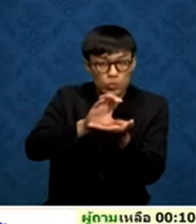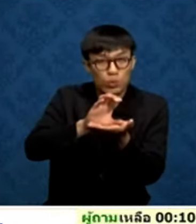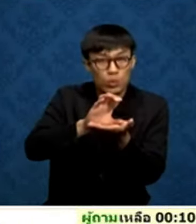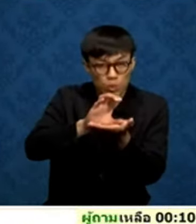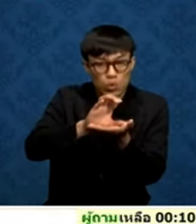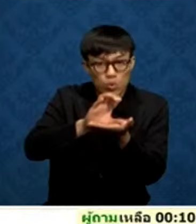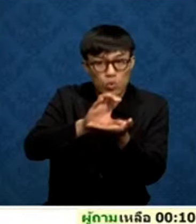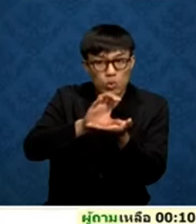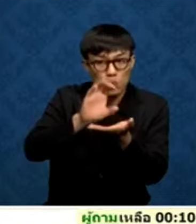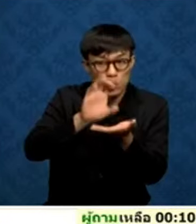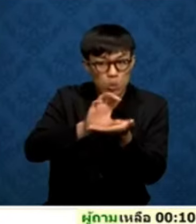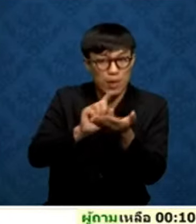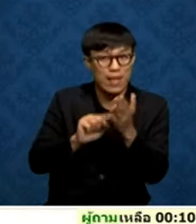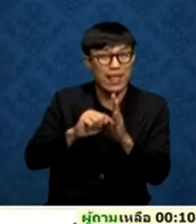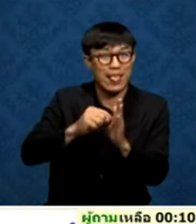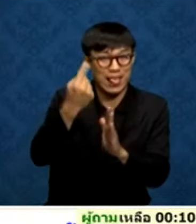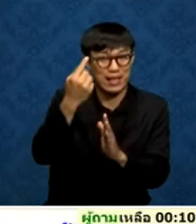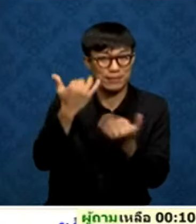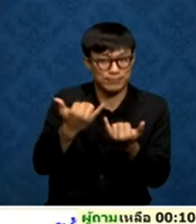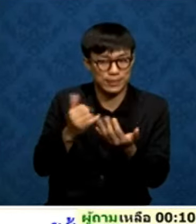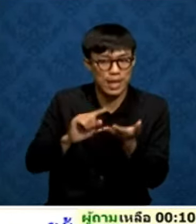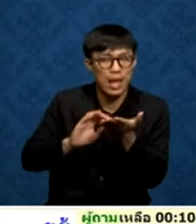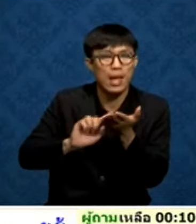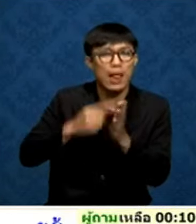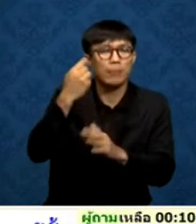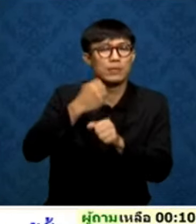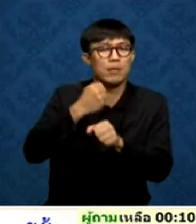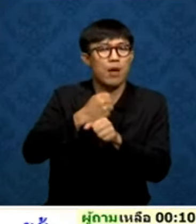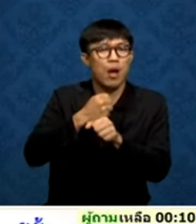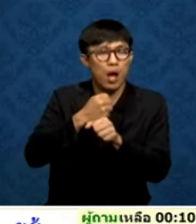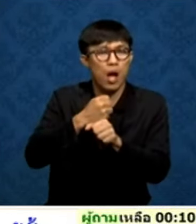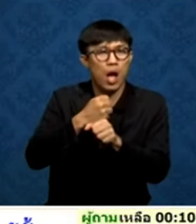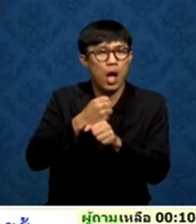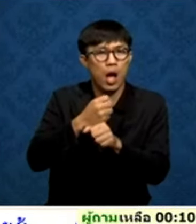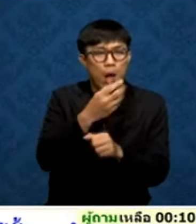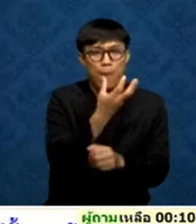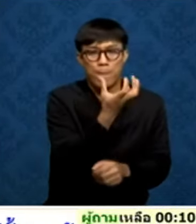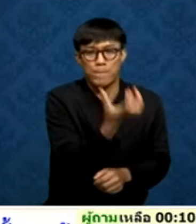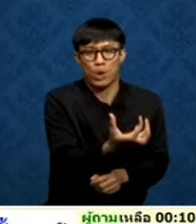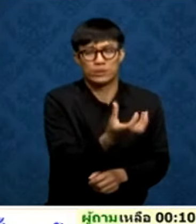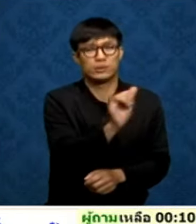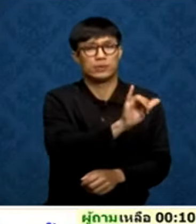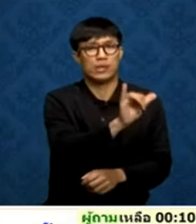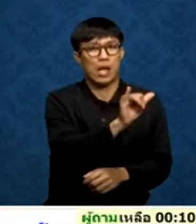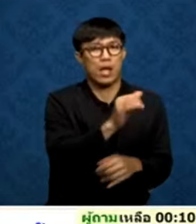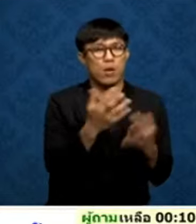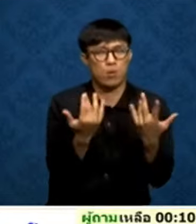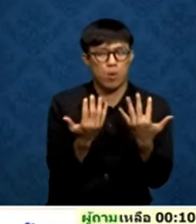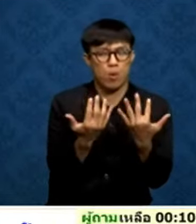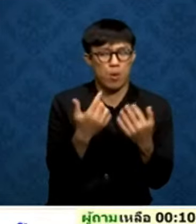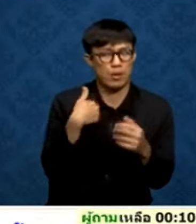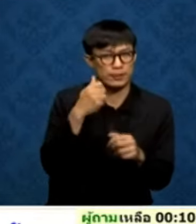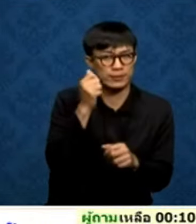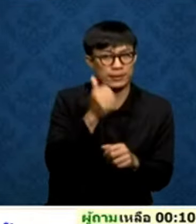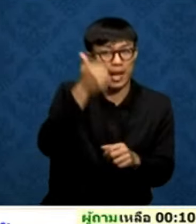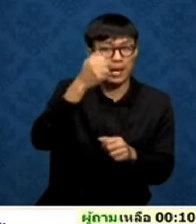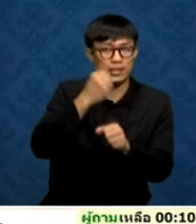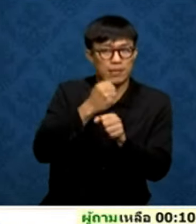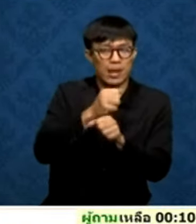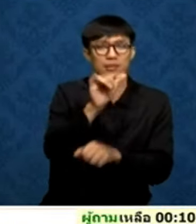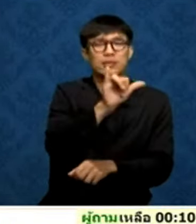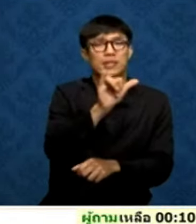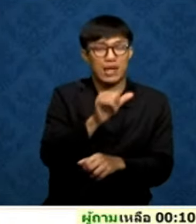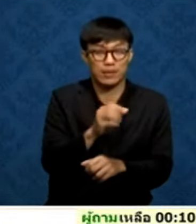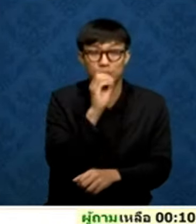สแรกนะครับของการทำงานนะครับเพราะนั้นมันก็จะไม่ออกผลทางด้านเอ็กซ์พอร์ตไม่เกิดออกผลทางด้านการจ้างแรงงานสักทีเดียวครับขอบคุณ